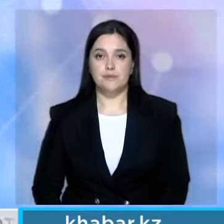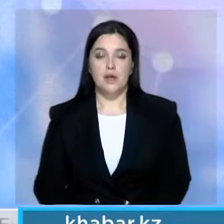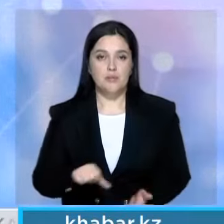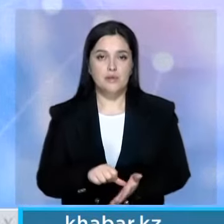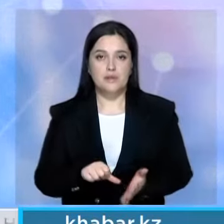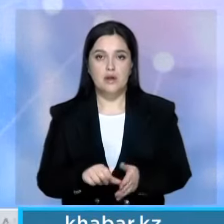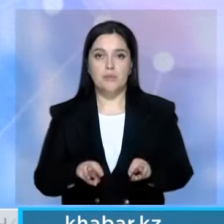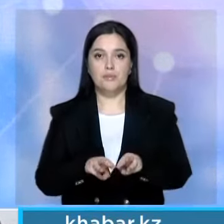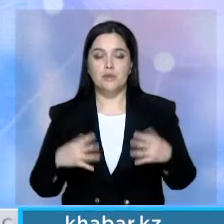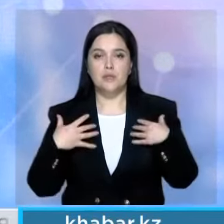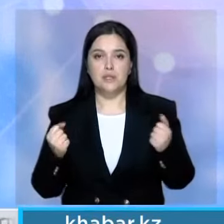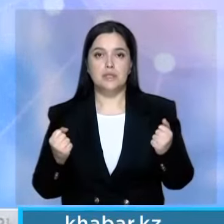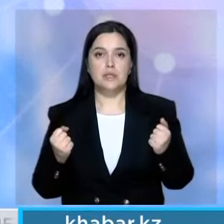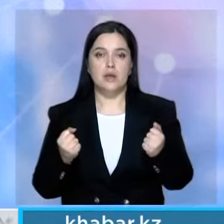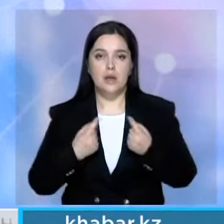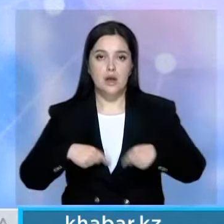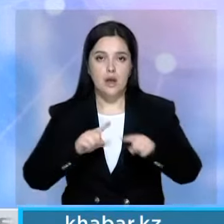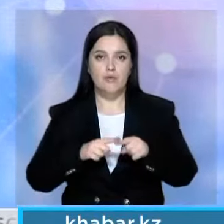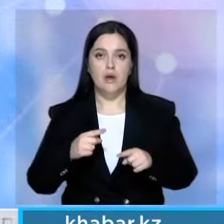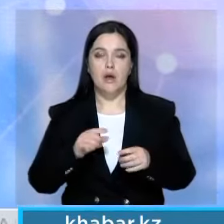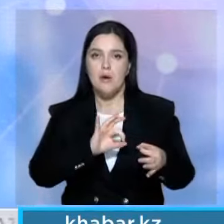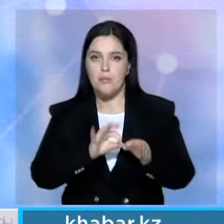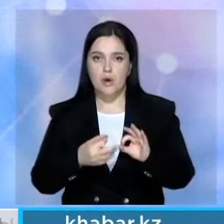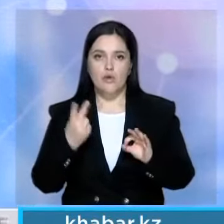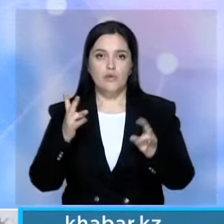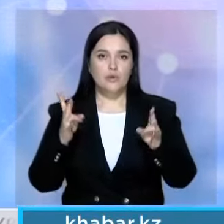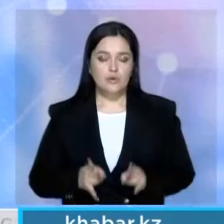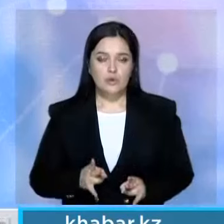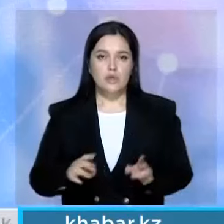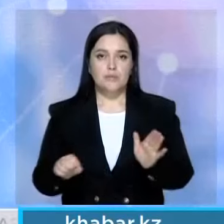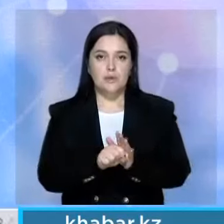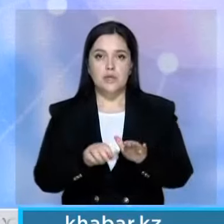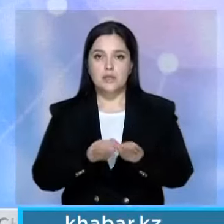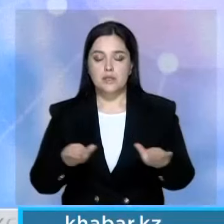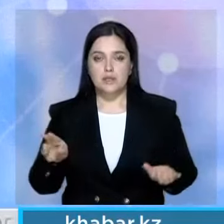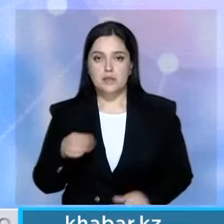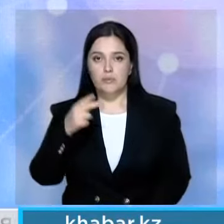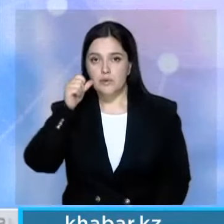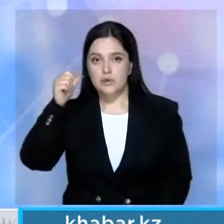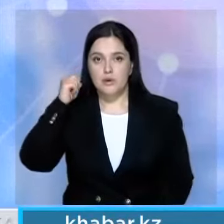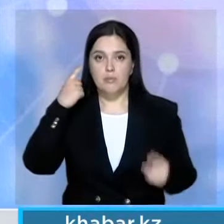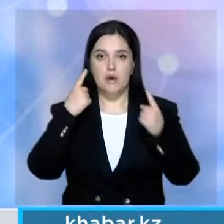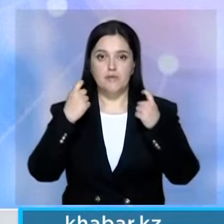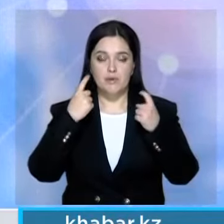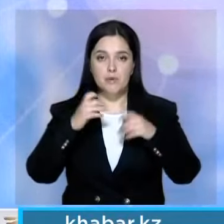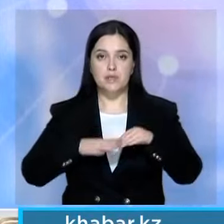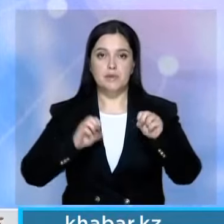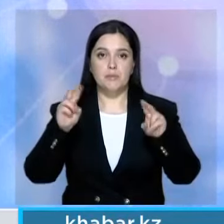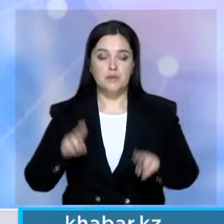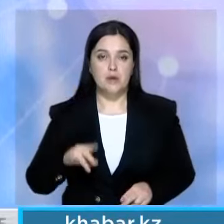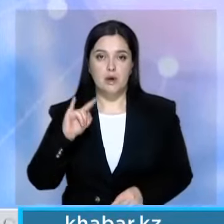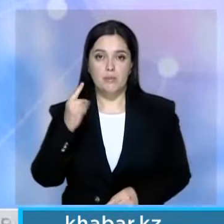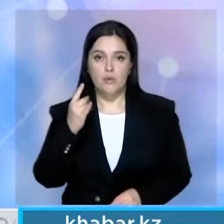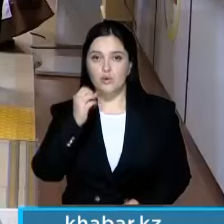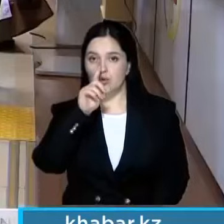Представители Минздрава рассказали подробности двух случаев смерти детей от кори в декабре прошлого года. По информации специалистов, малышам